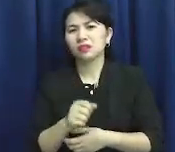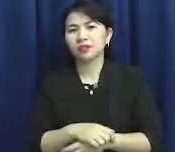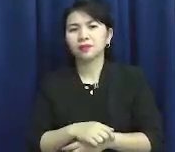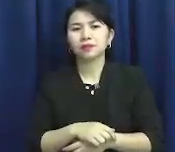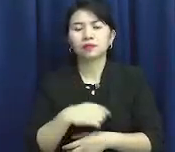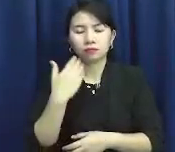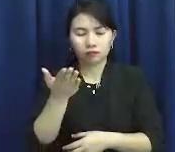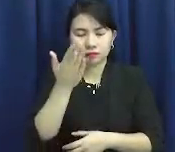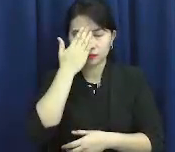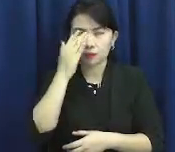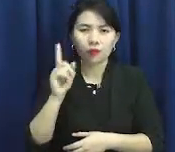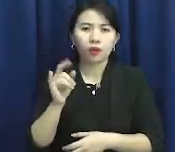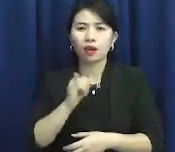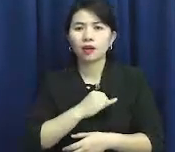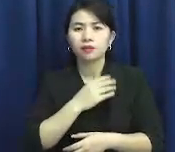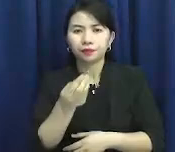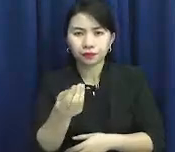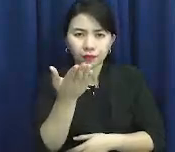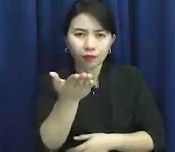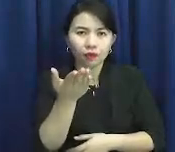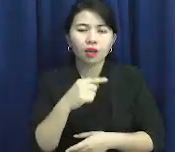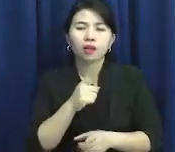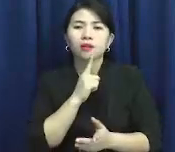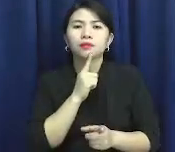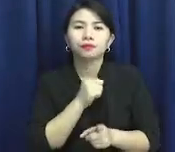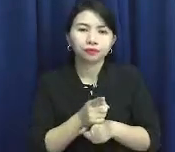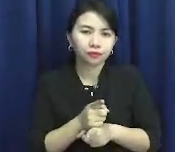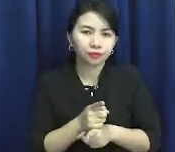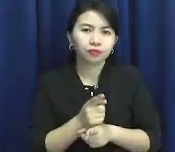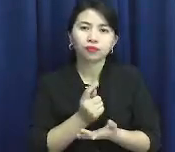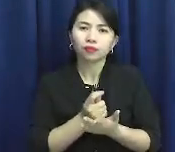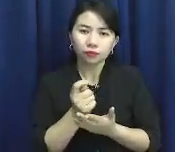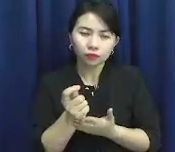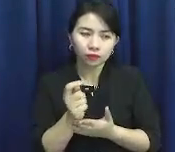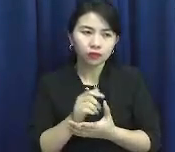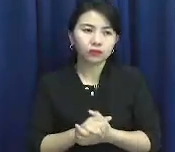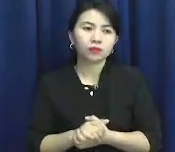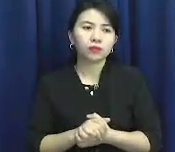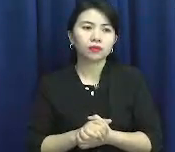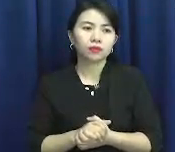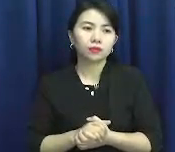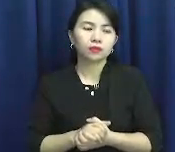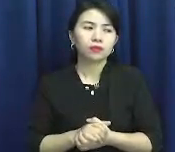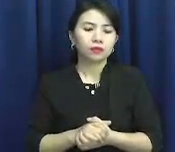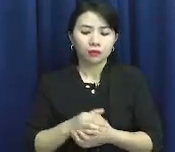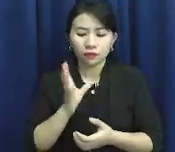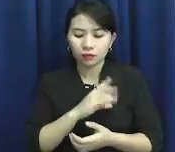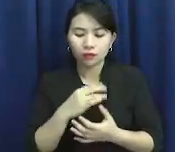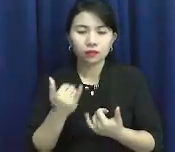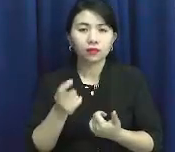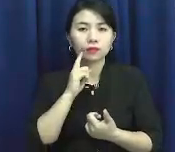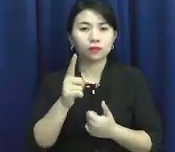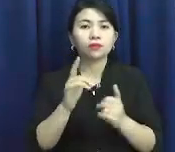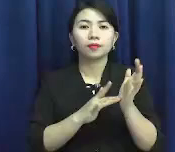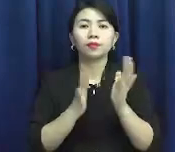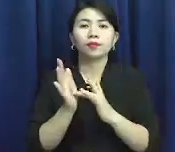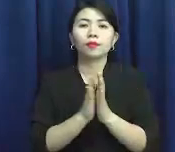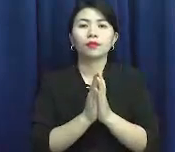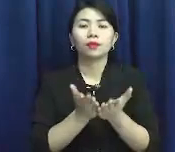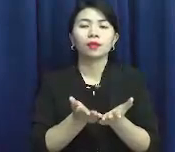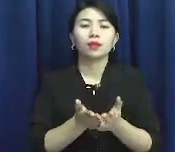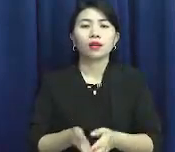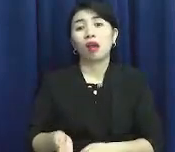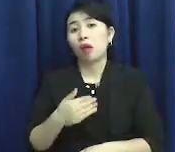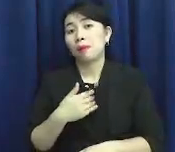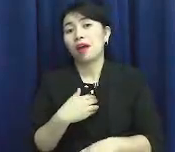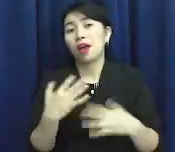know that what I'm giving you right now is the truth, katotohanan lamang. And sabi nga ng Biblia, am I your